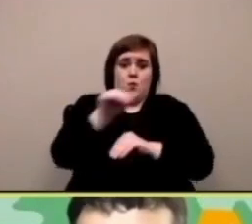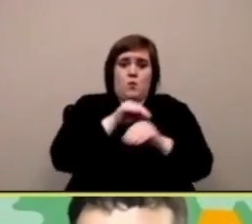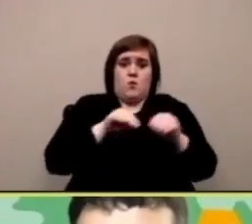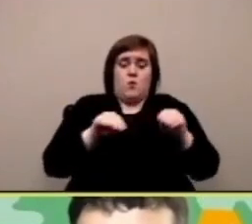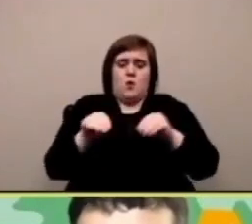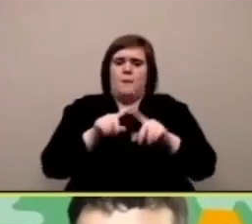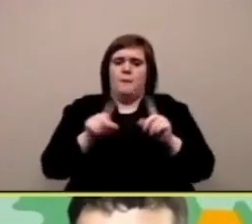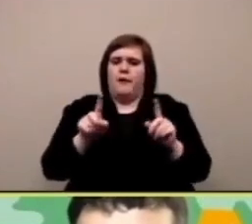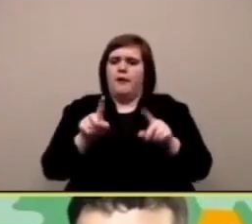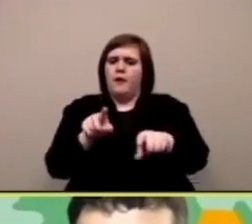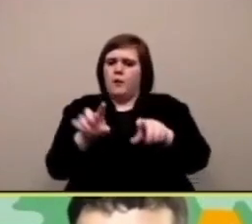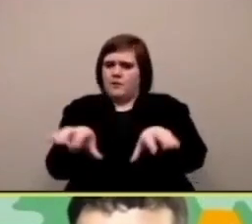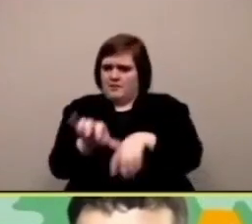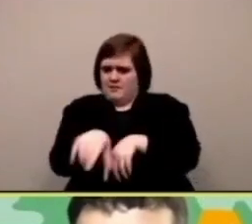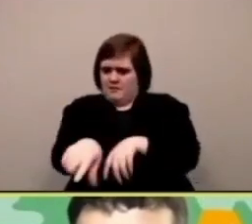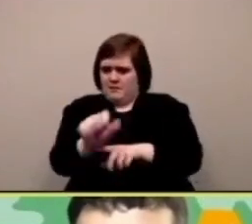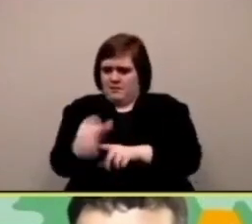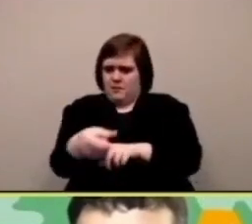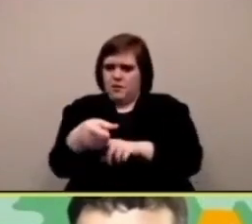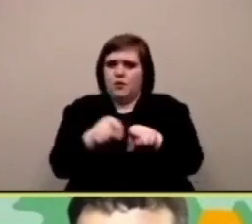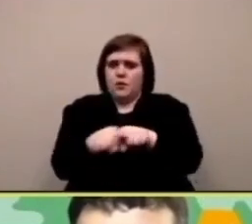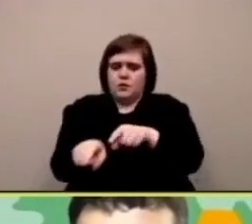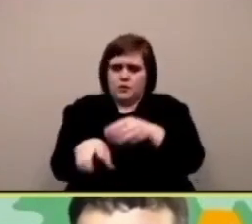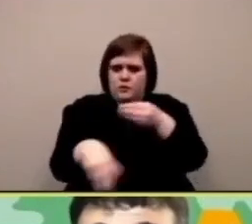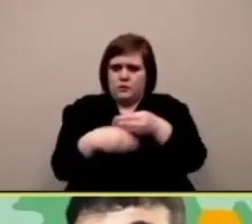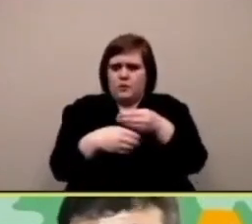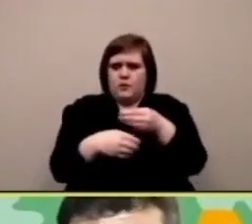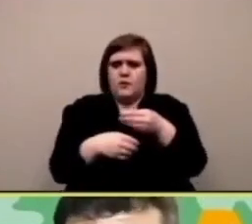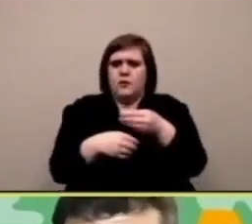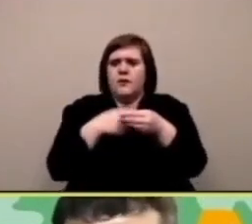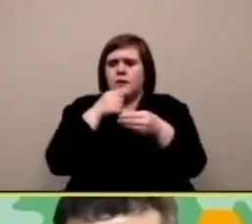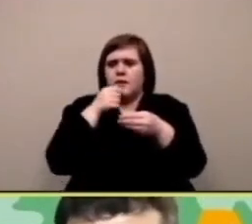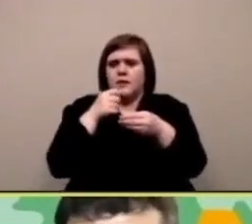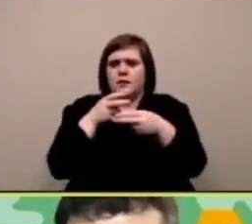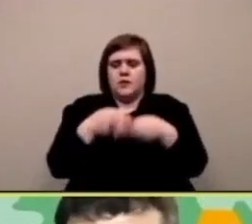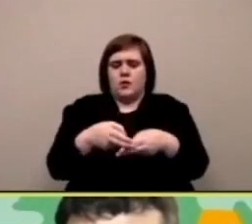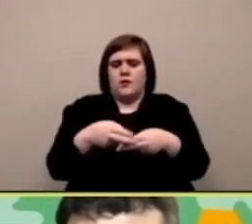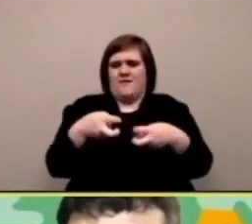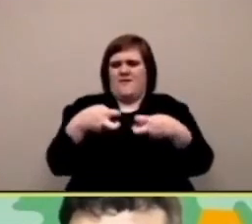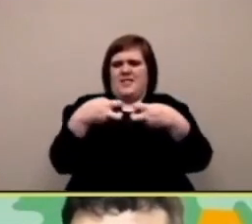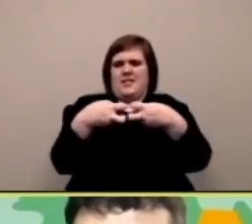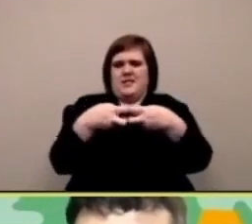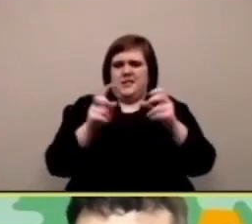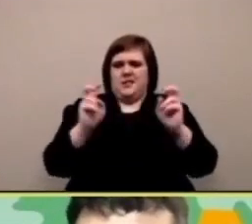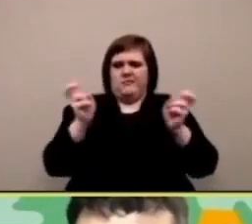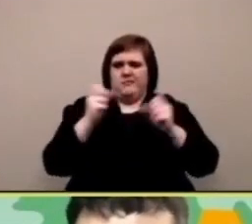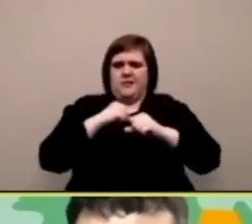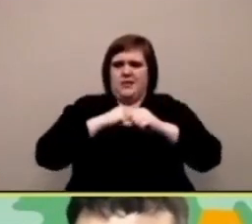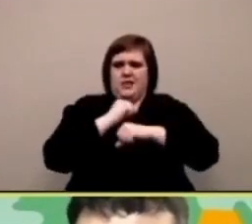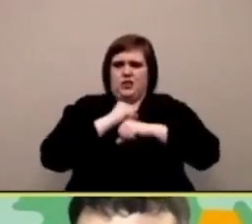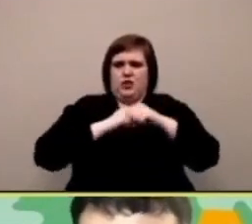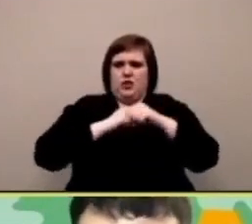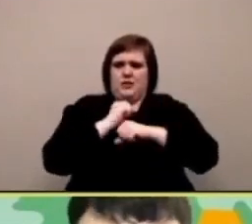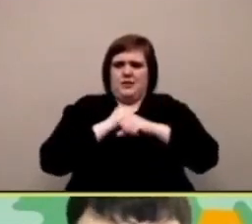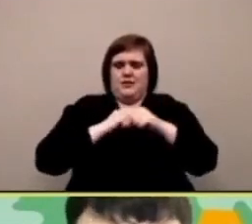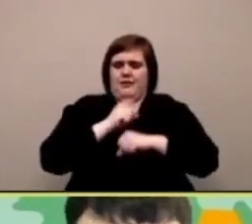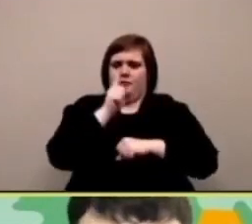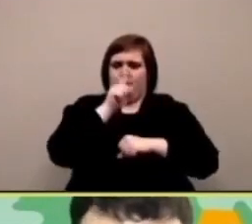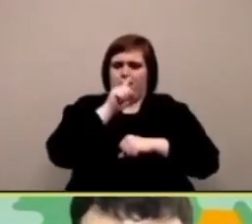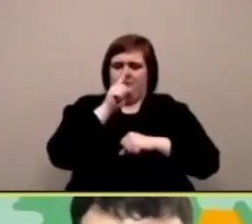そうですねではではあのこちらのあの動きのツールなんです